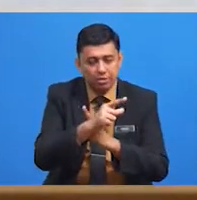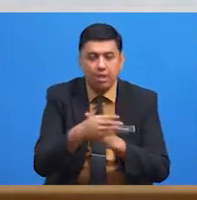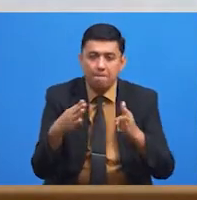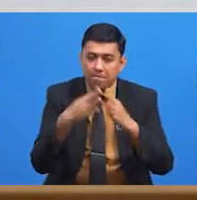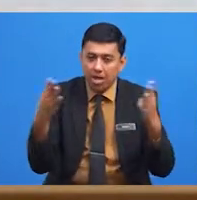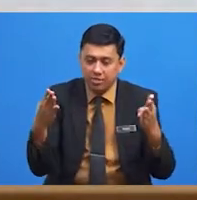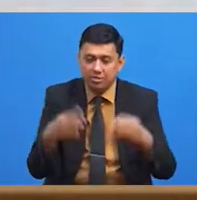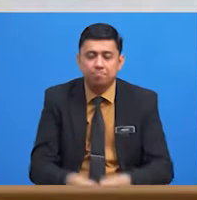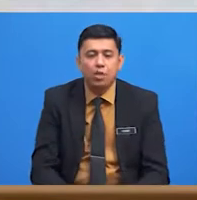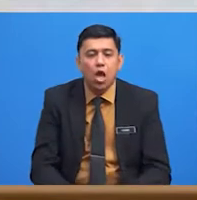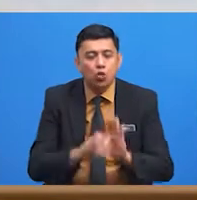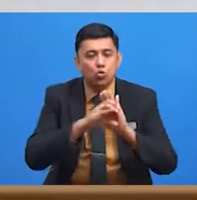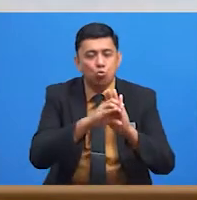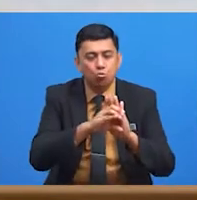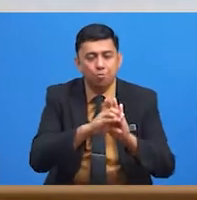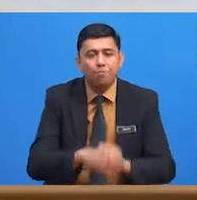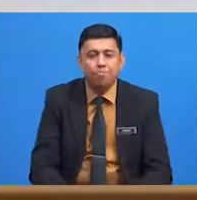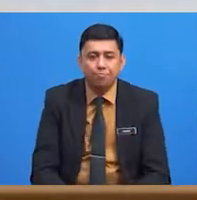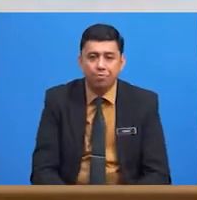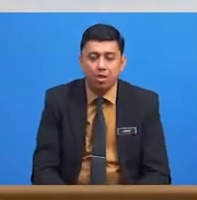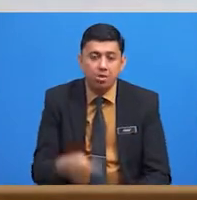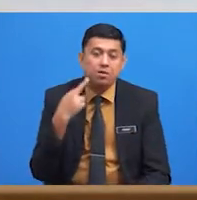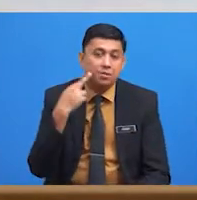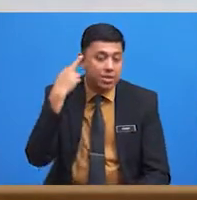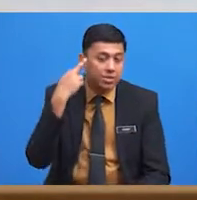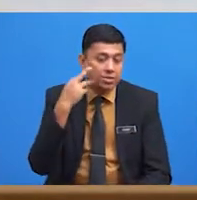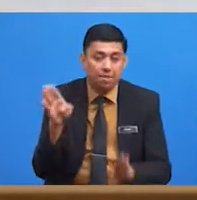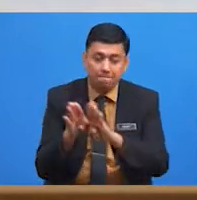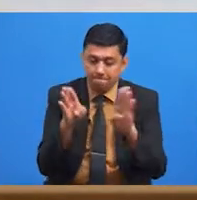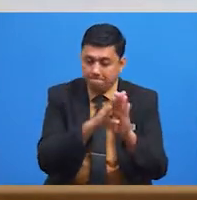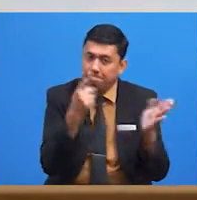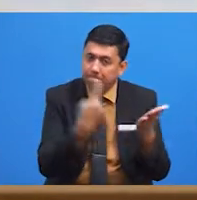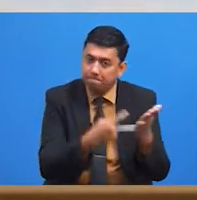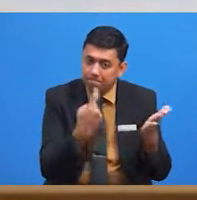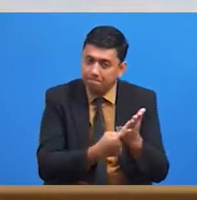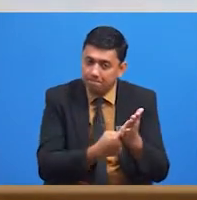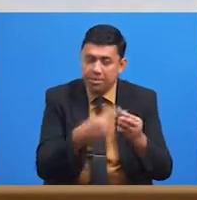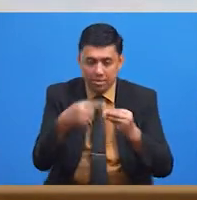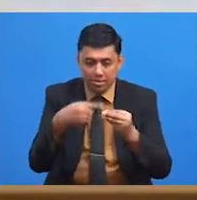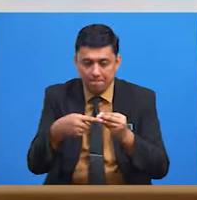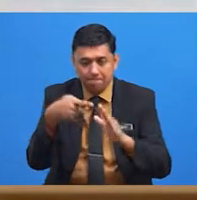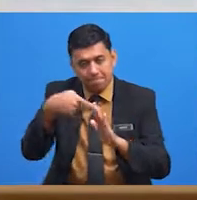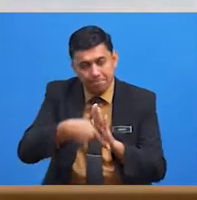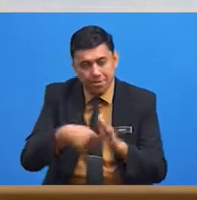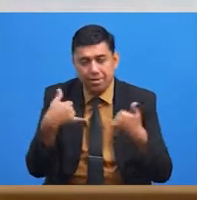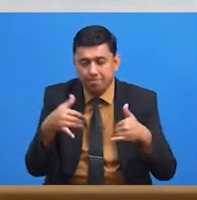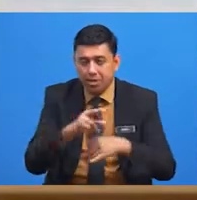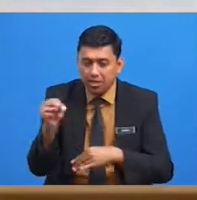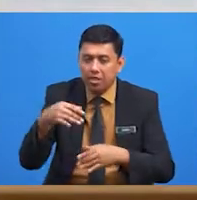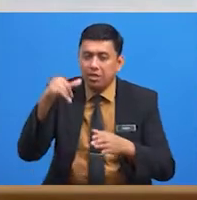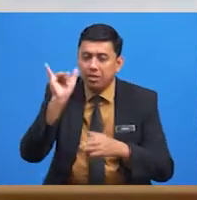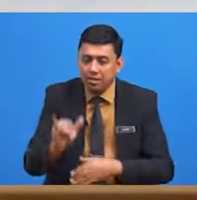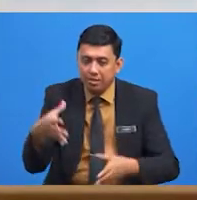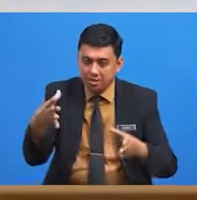bahasa. Contoh, remaja bandar akan berbincang mengenai permainan yang terdapat